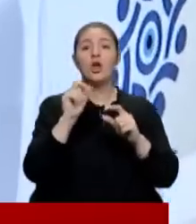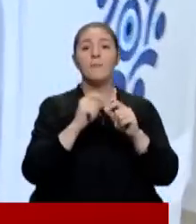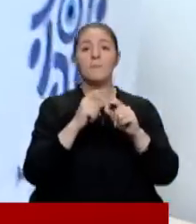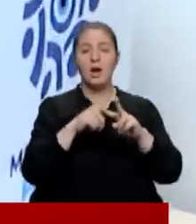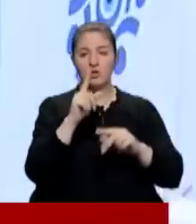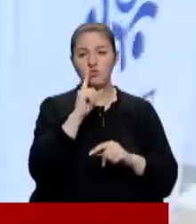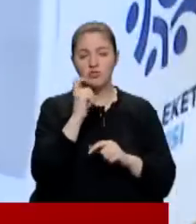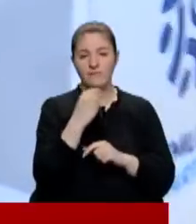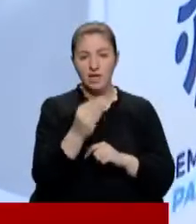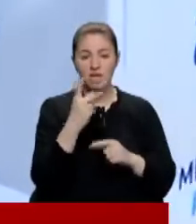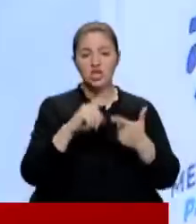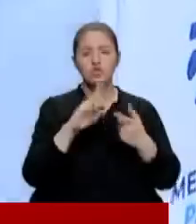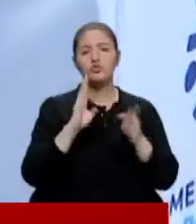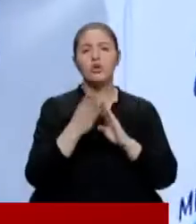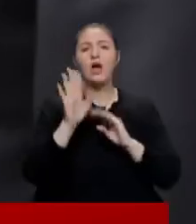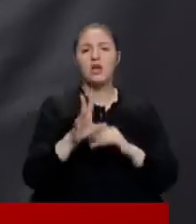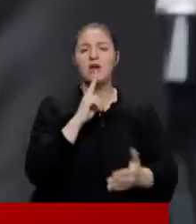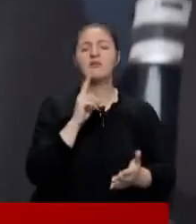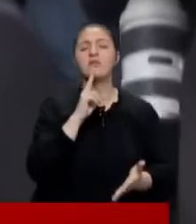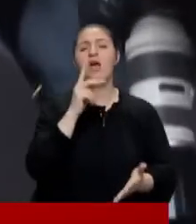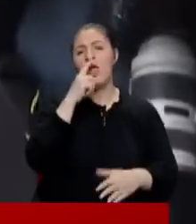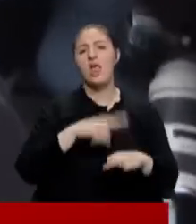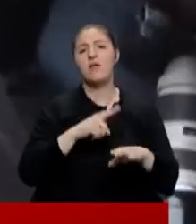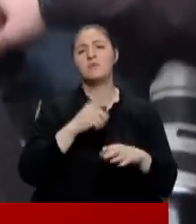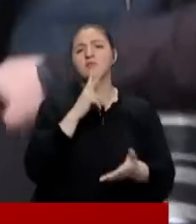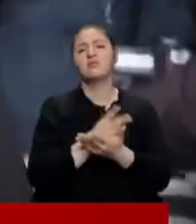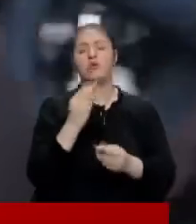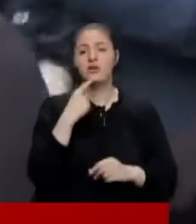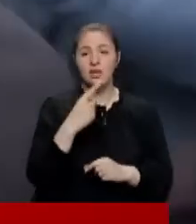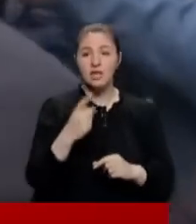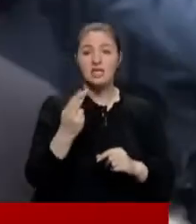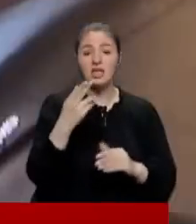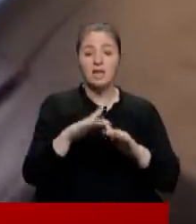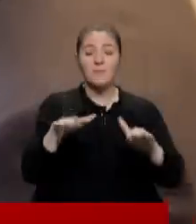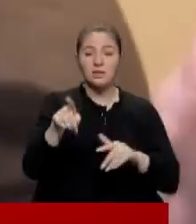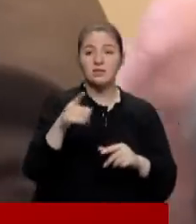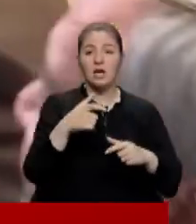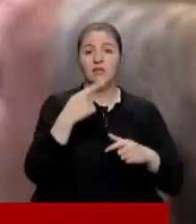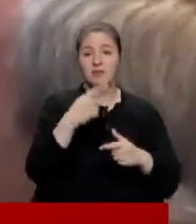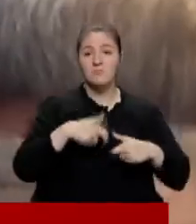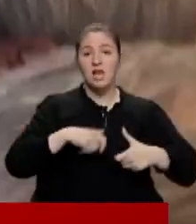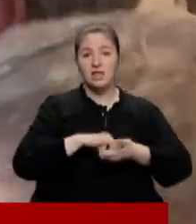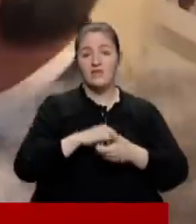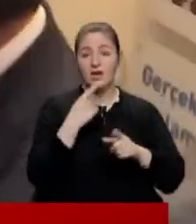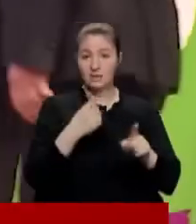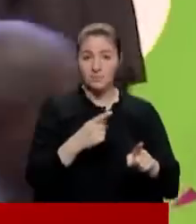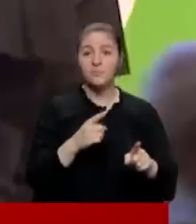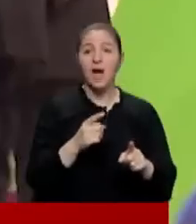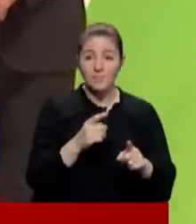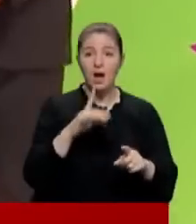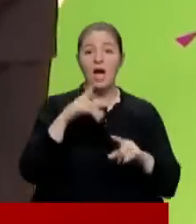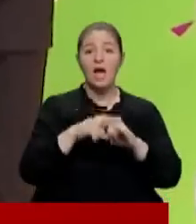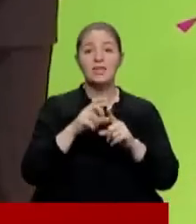seçimin ikinci alacağından Emin cümleler kurdu millet ittifakı için Yedili masa ifadesini kullandı Erdoğan gibi ama